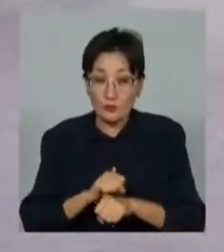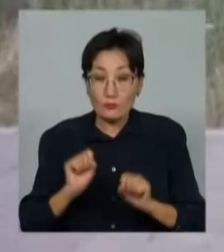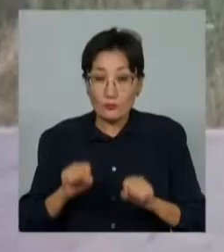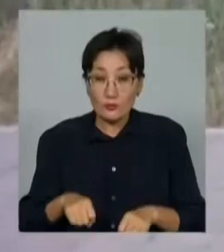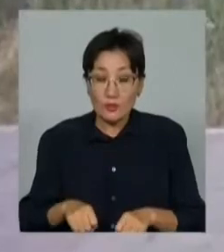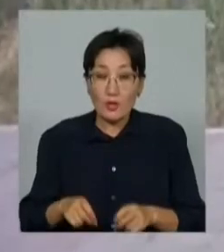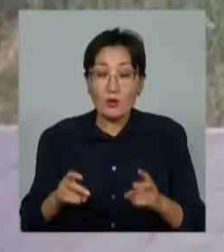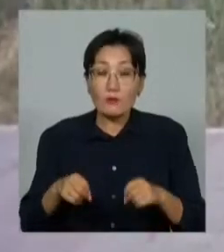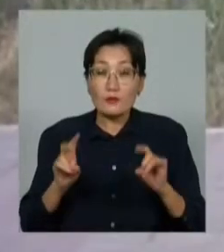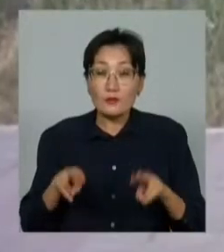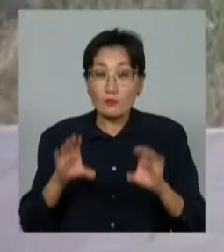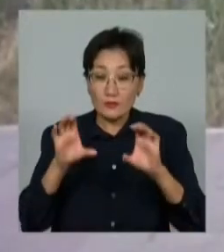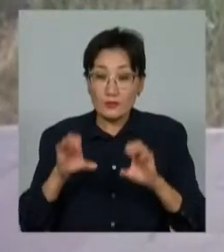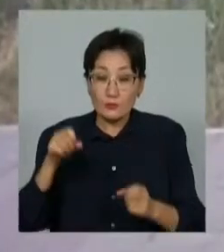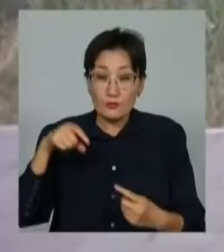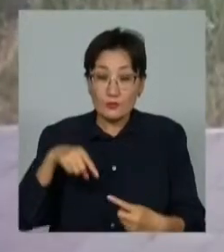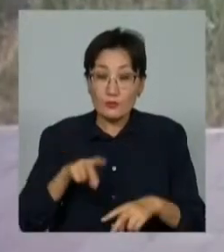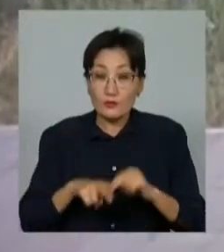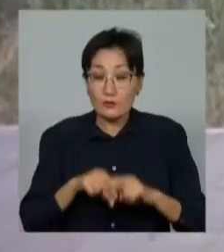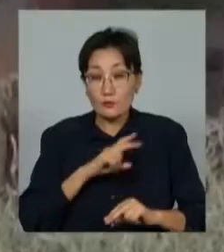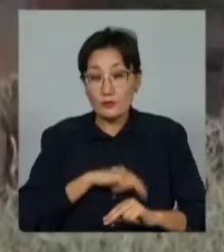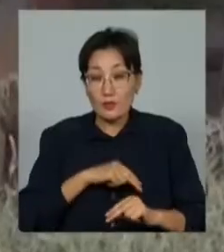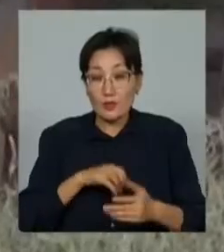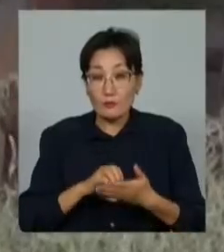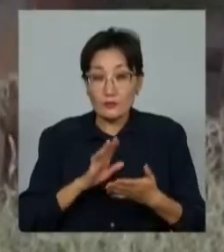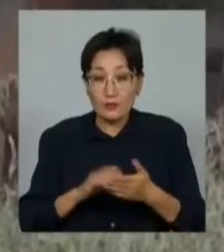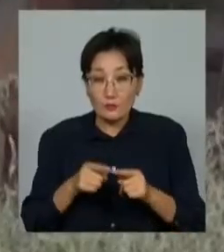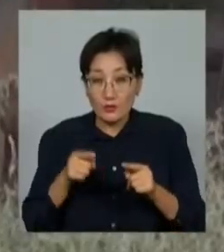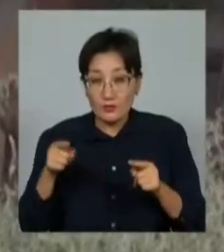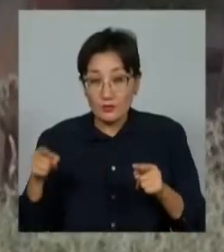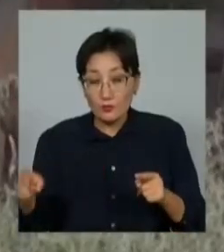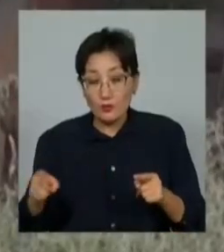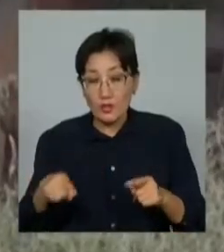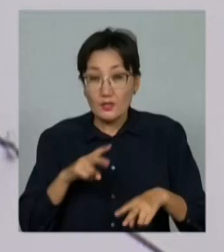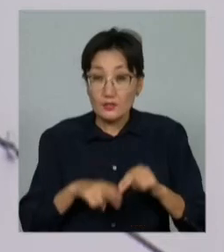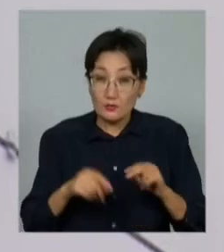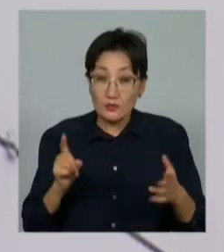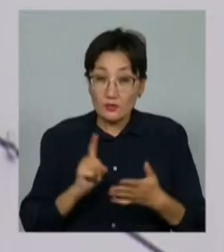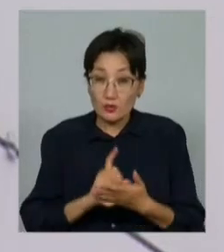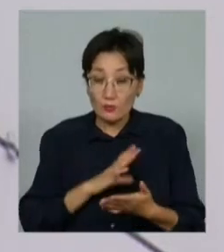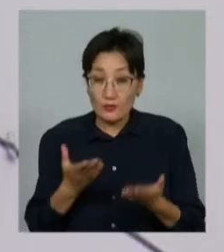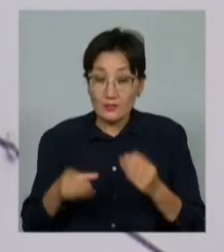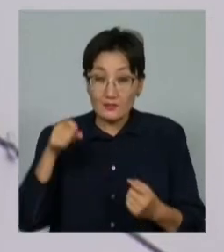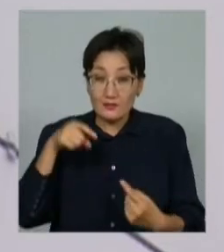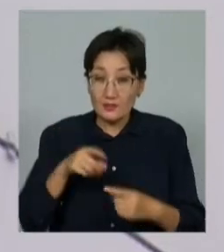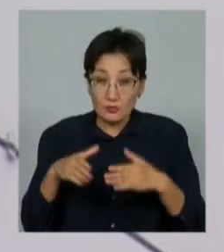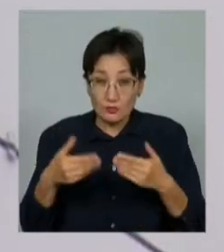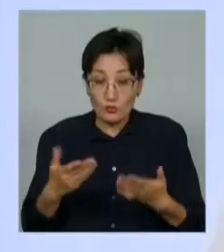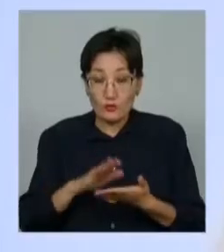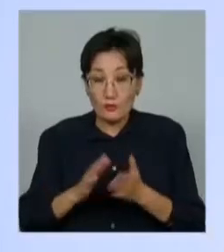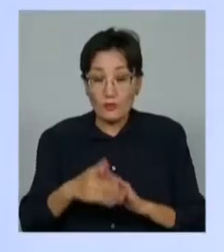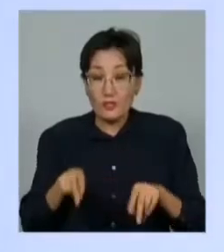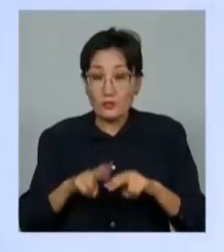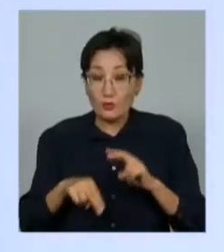мүмкін. Ал арнайы заңнамаларға сәйкес құрылыс жұмыстары белгілі арақашықтықта салынуы керек. Егер бұған сәйкес келмесе,